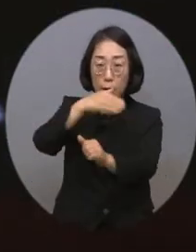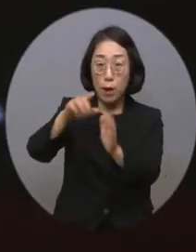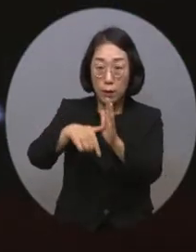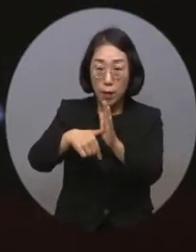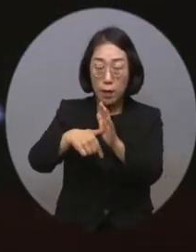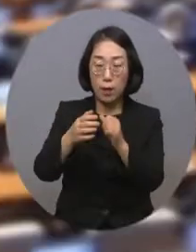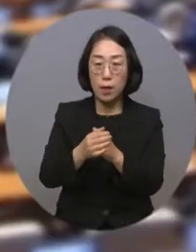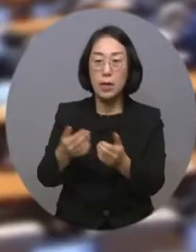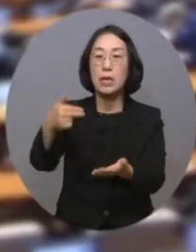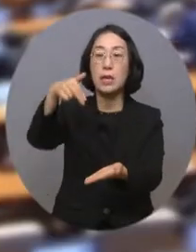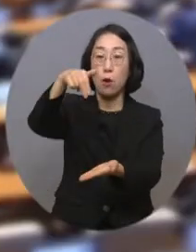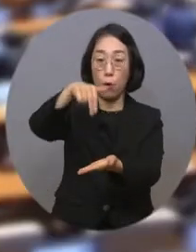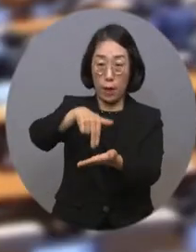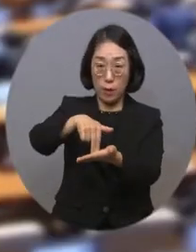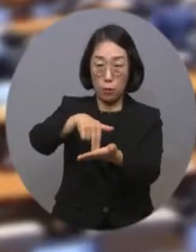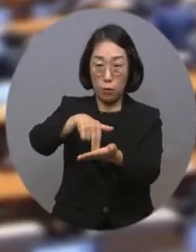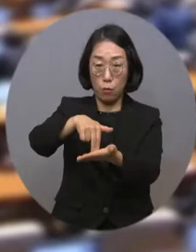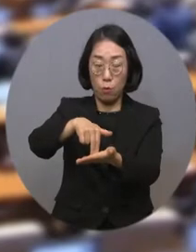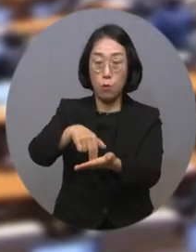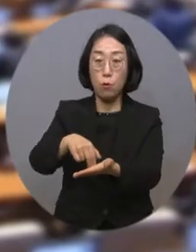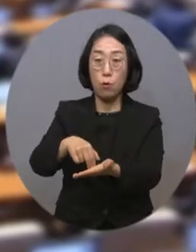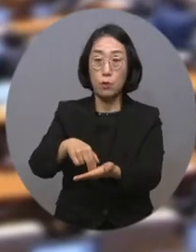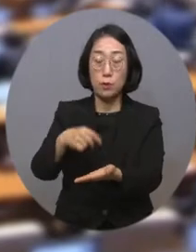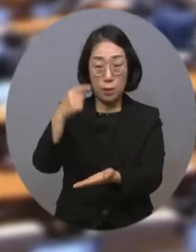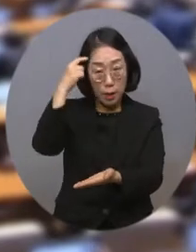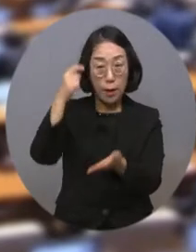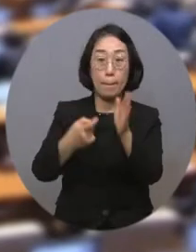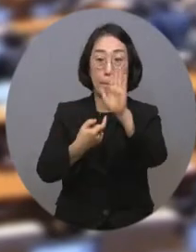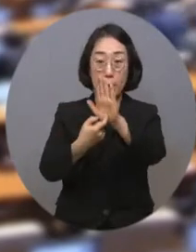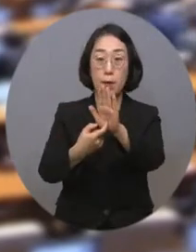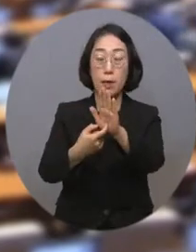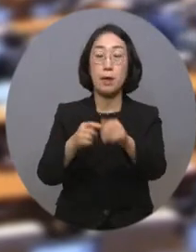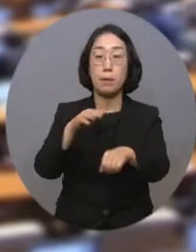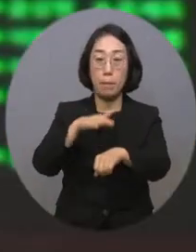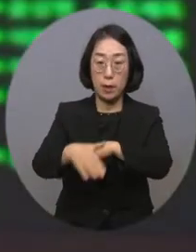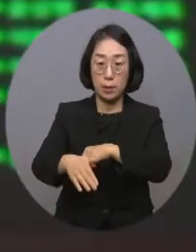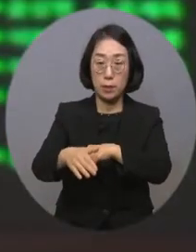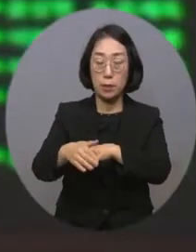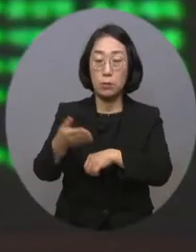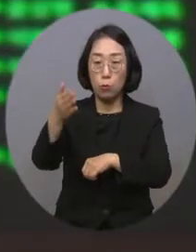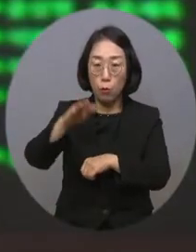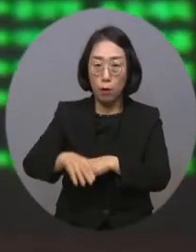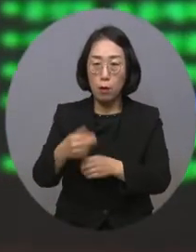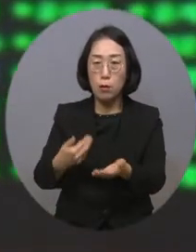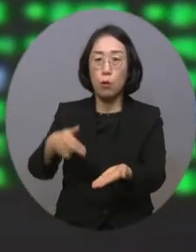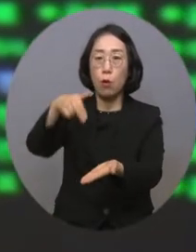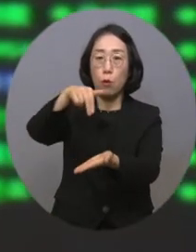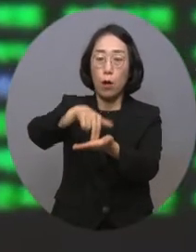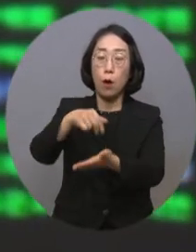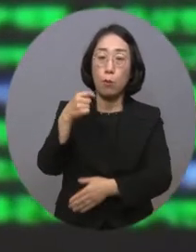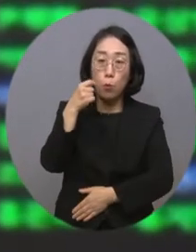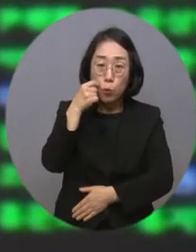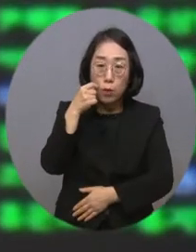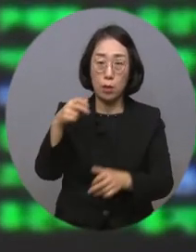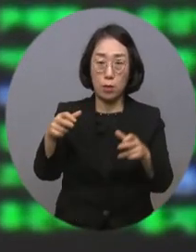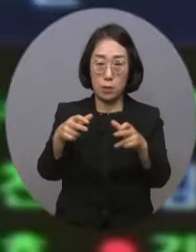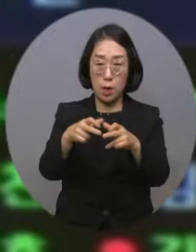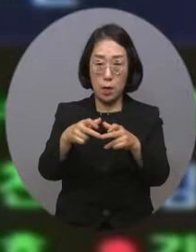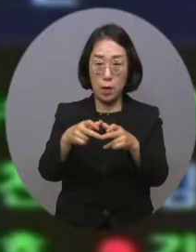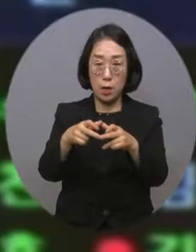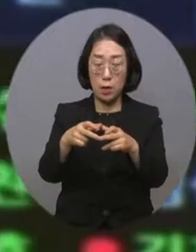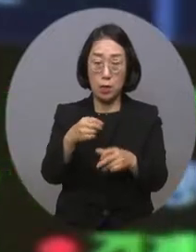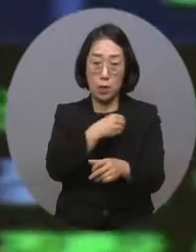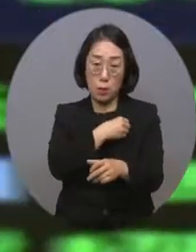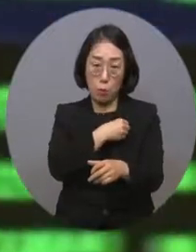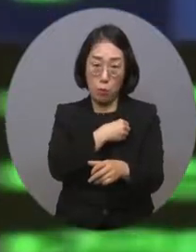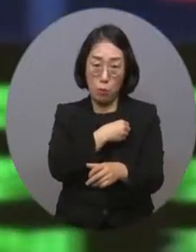경우에는 기립표결로 결정할 수 있도록 규정하고 있습니다. 하지만 기립이 어려운 장애인 의원은 기립표결이